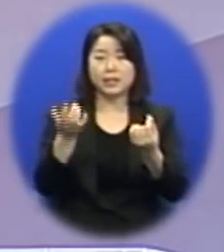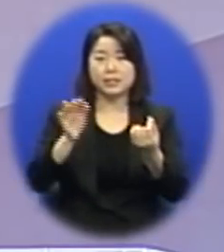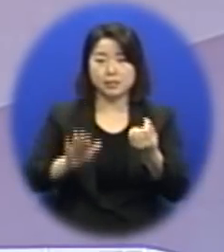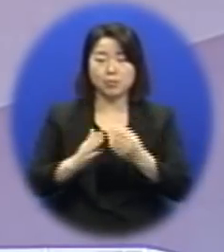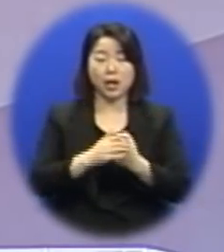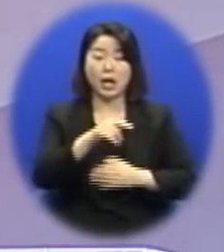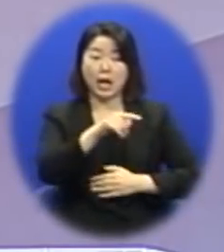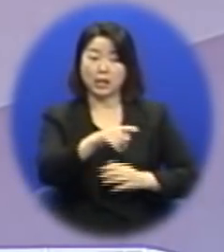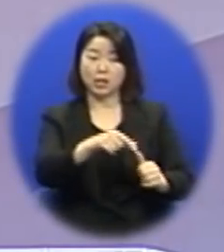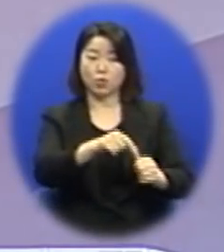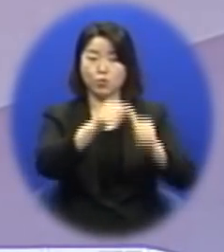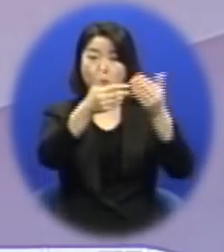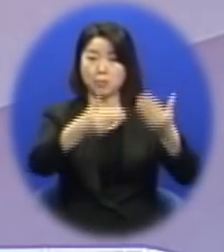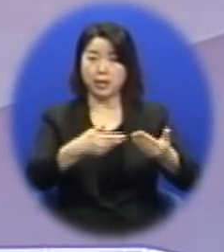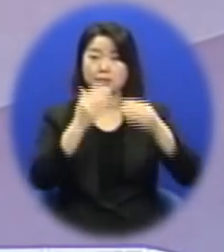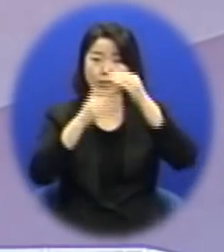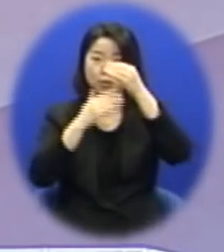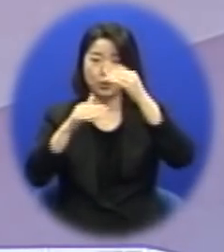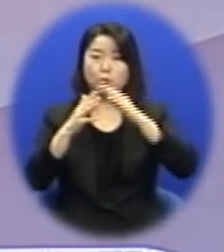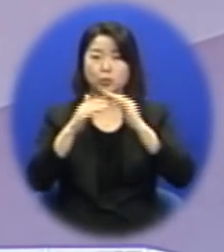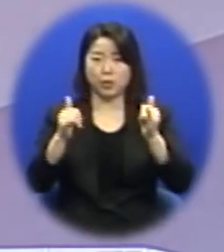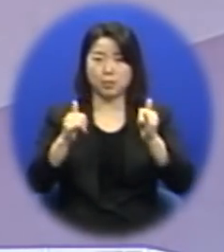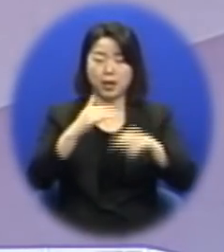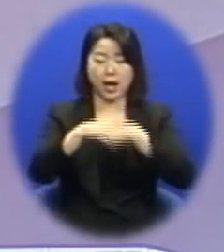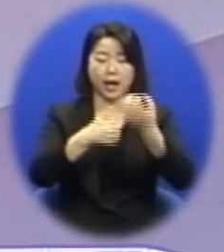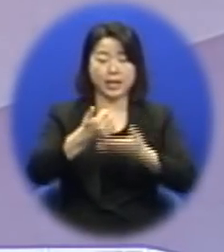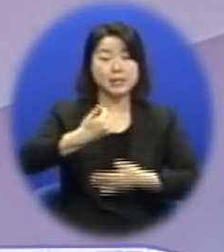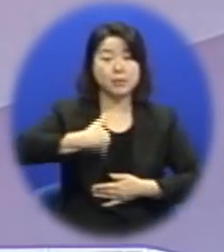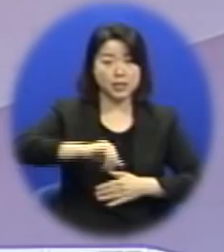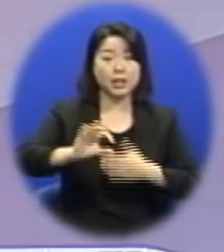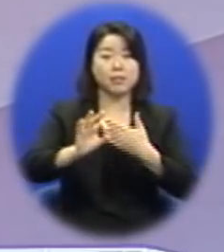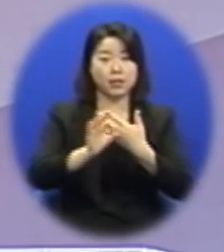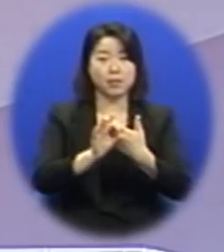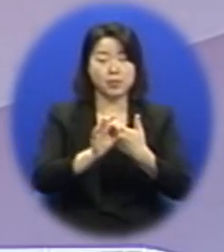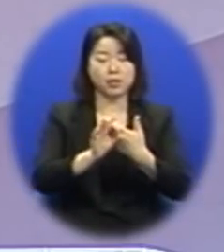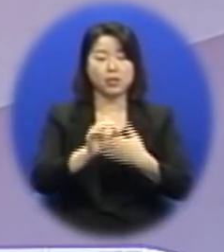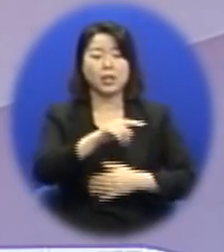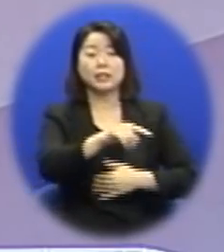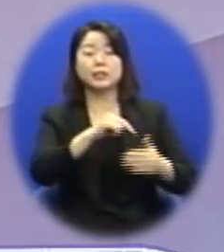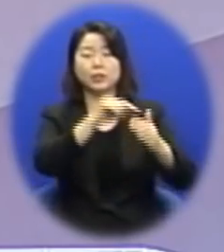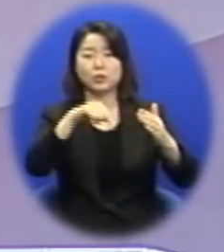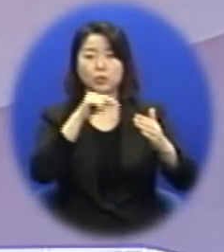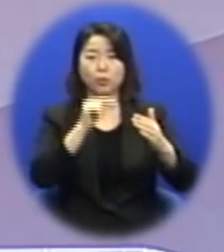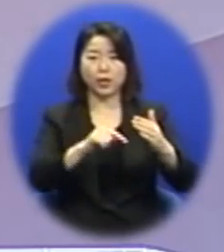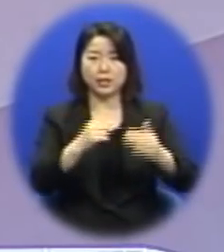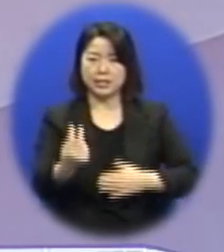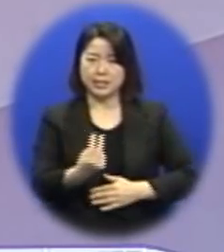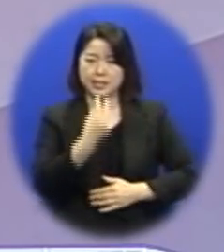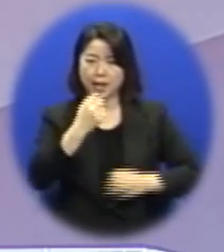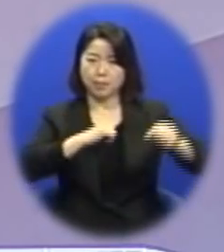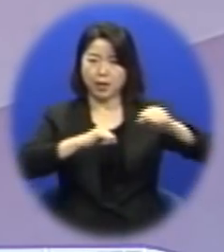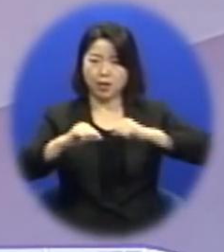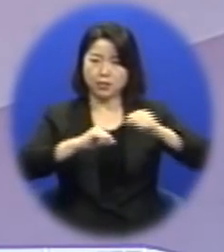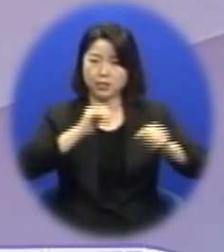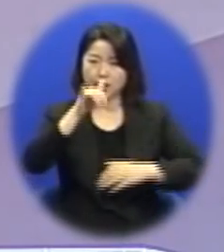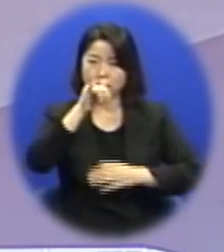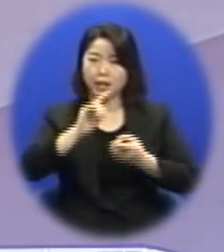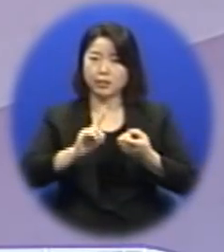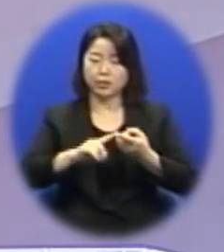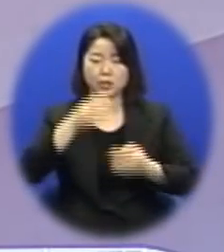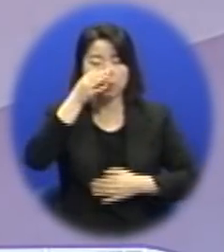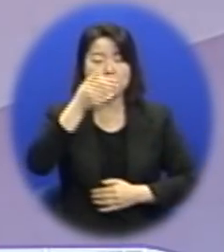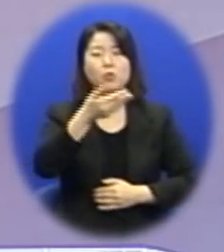구원받은 성도라면 하나님의 자녀라면 그 속에는 반드시 생명의 역사가 있다는 것을